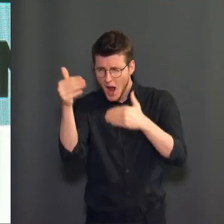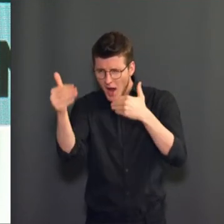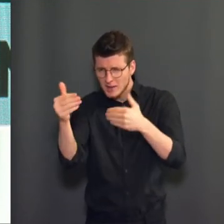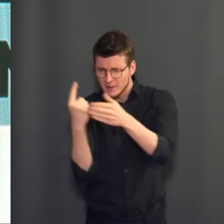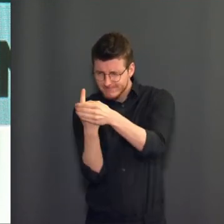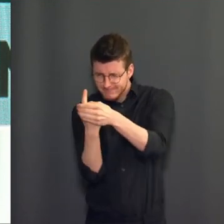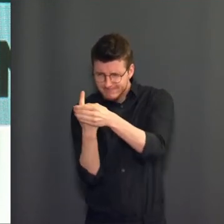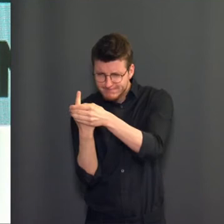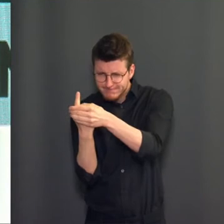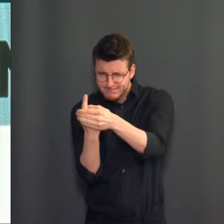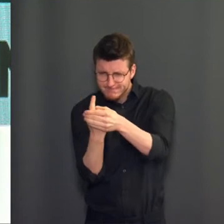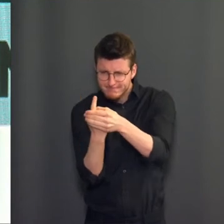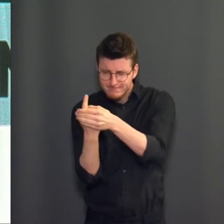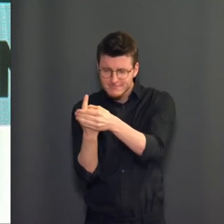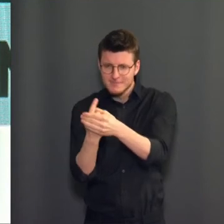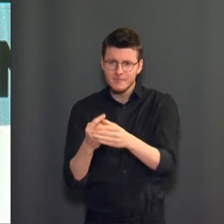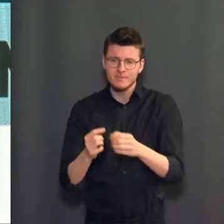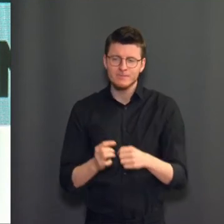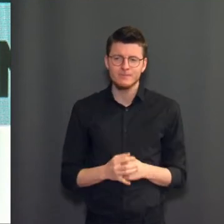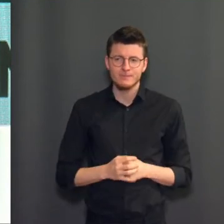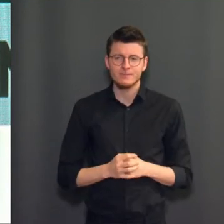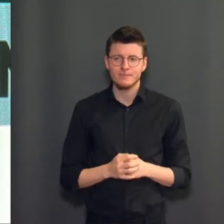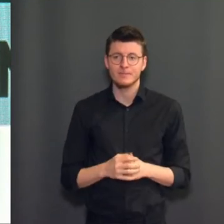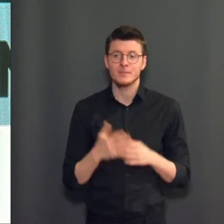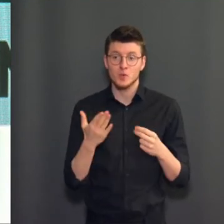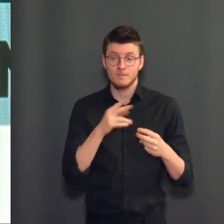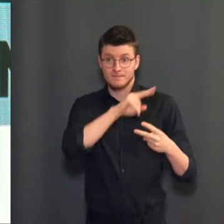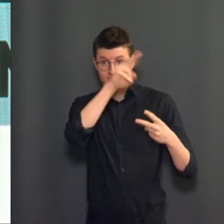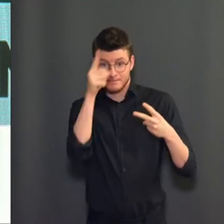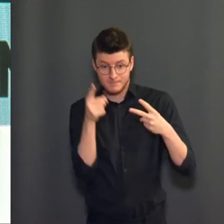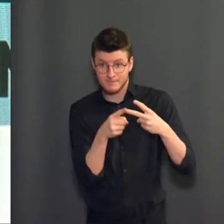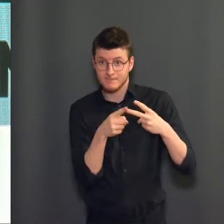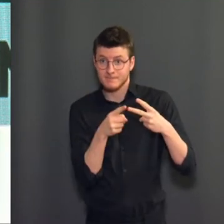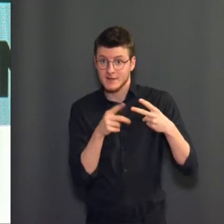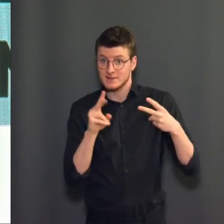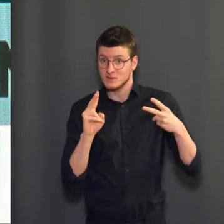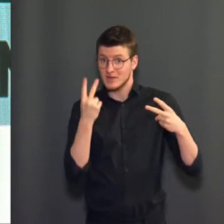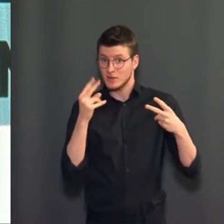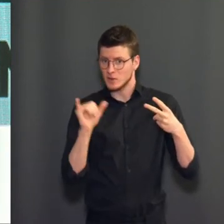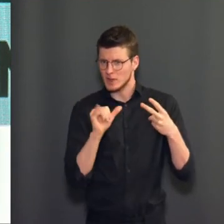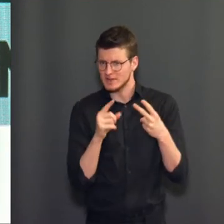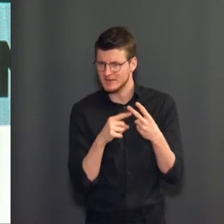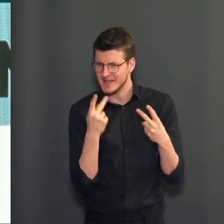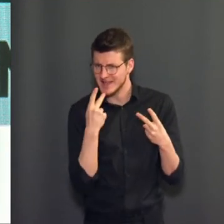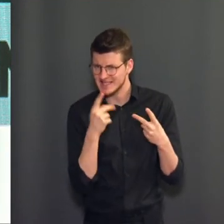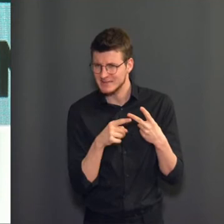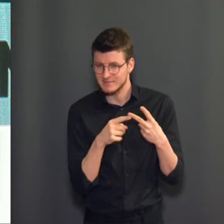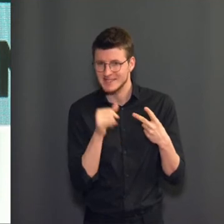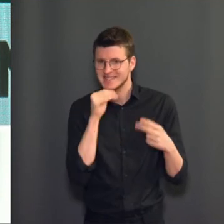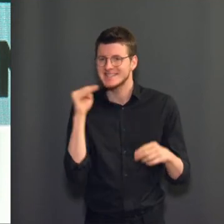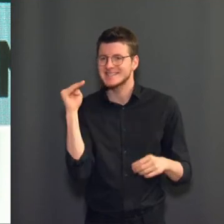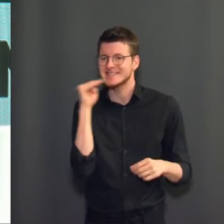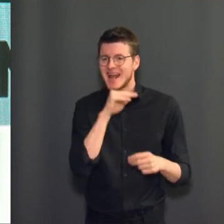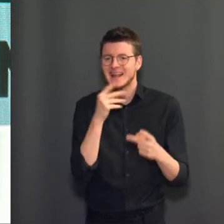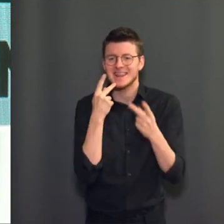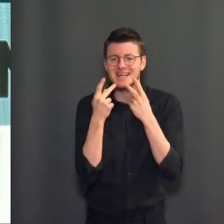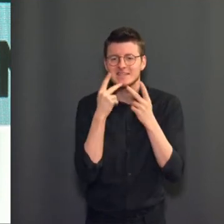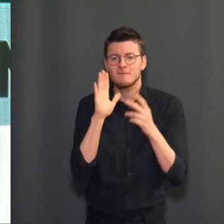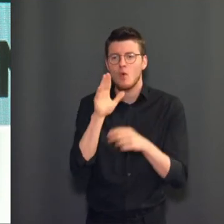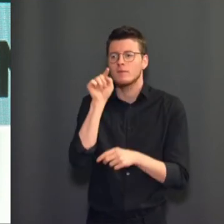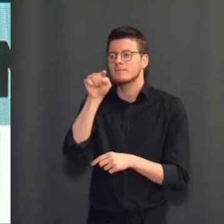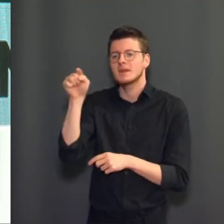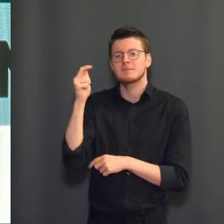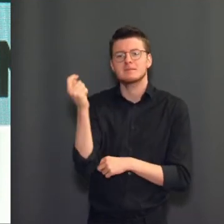Dan de tweede verdedigingslinie. Dit betreft het uitrollen van sneltesten op bedrijven.